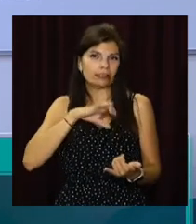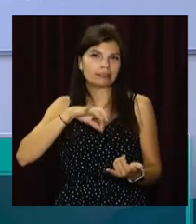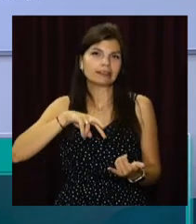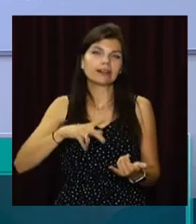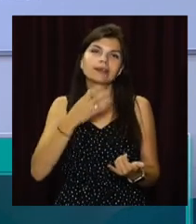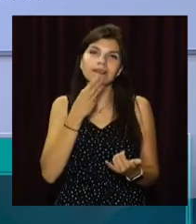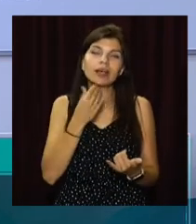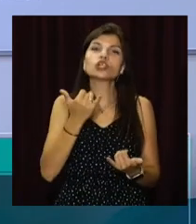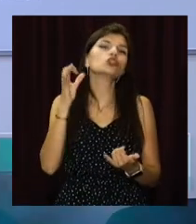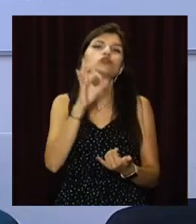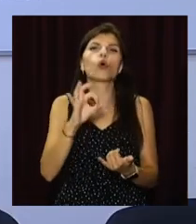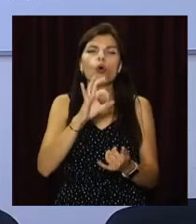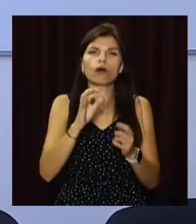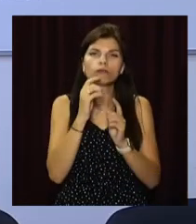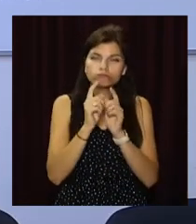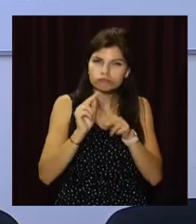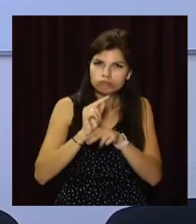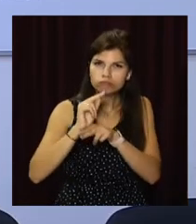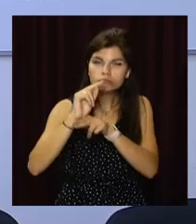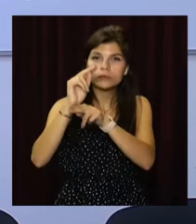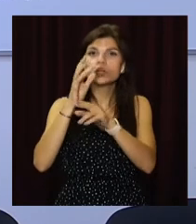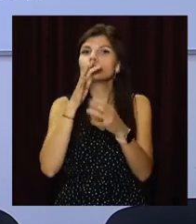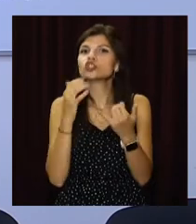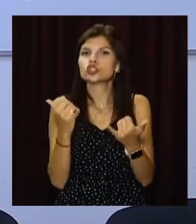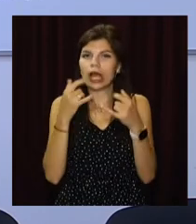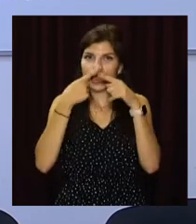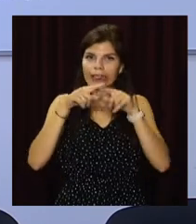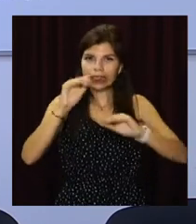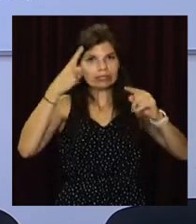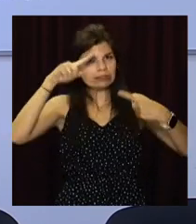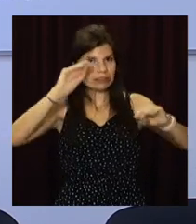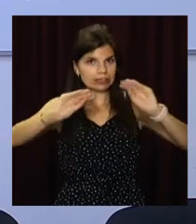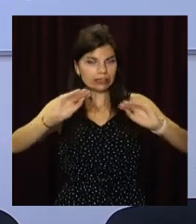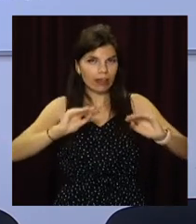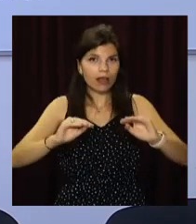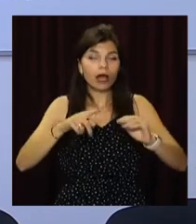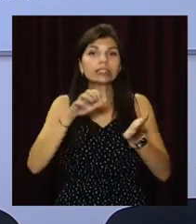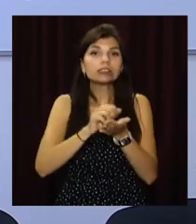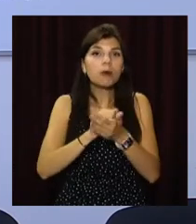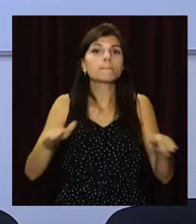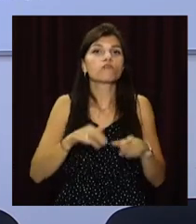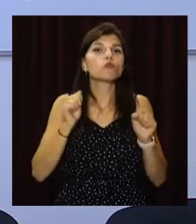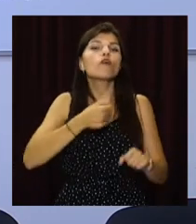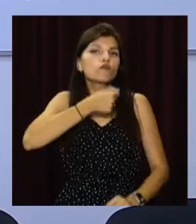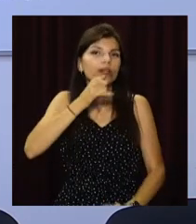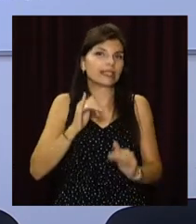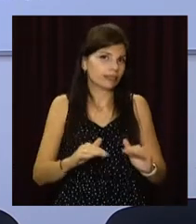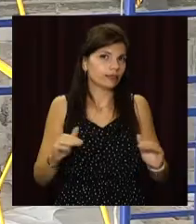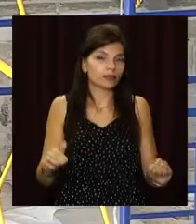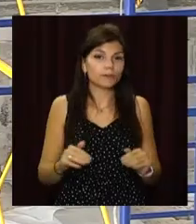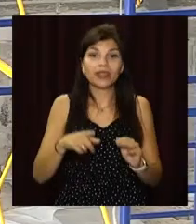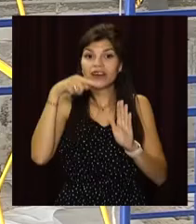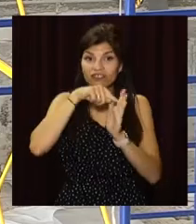поруч зводимо з нуля басейн із тим самим дизайном, сучасними технологіями. Займатися плаванням зможуть і дорослі, і